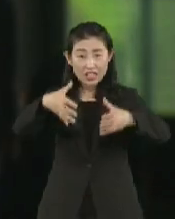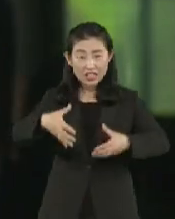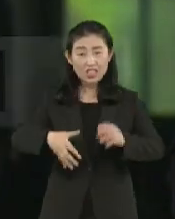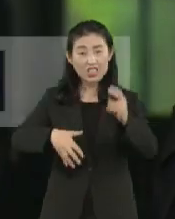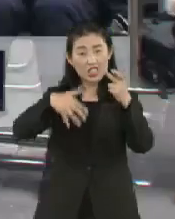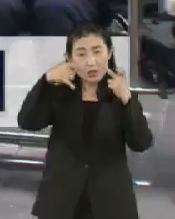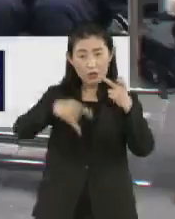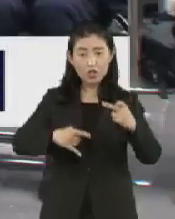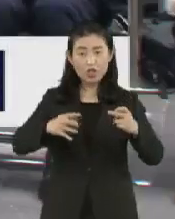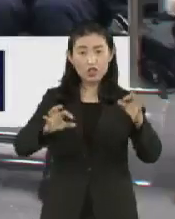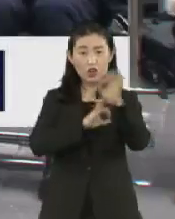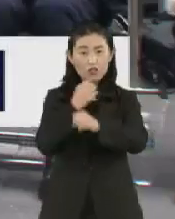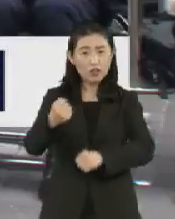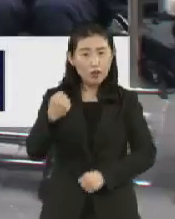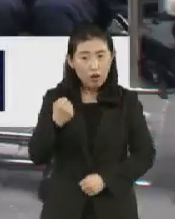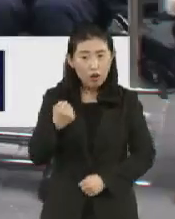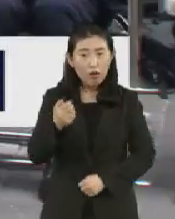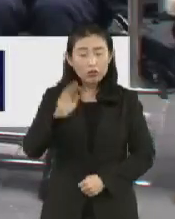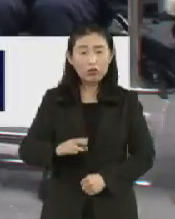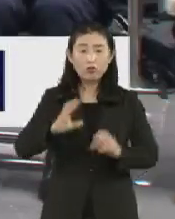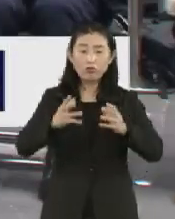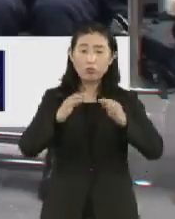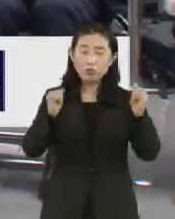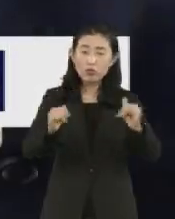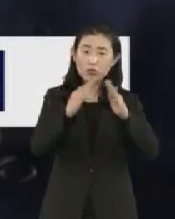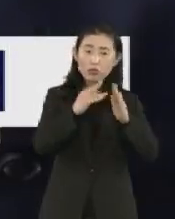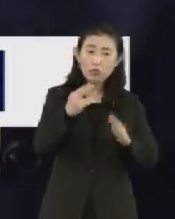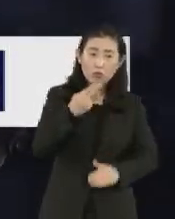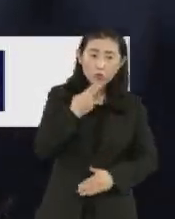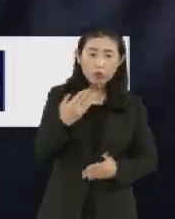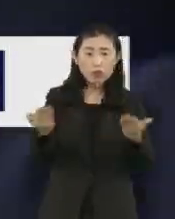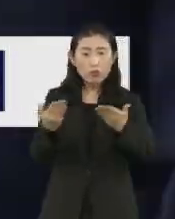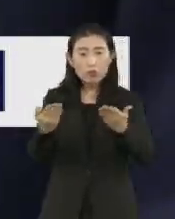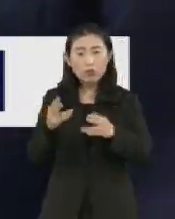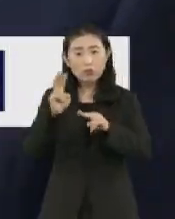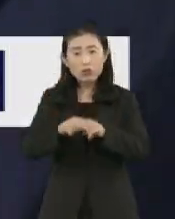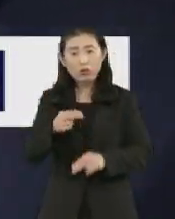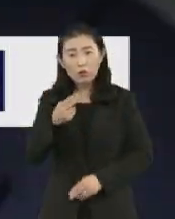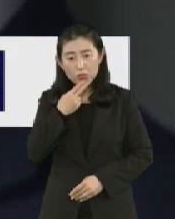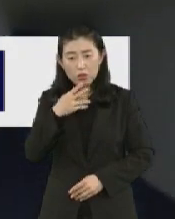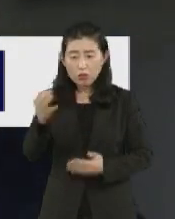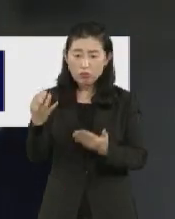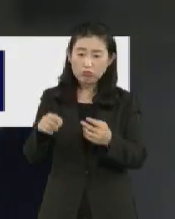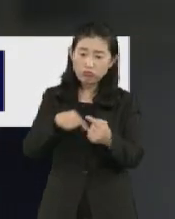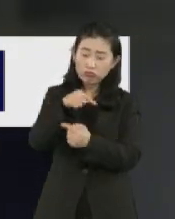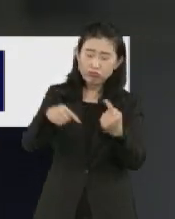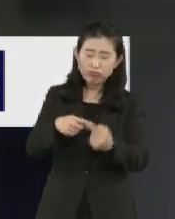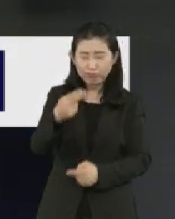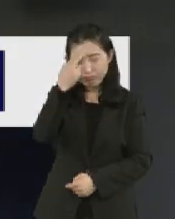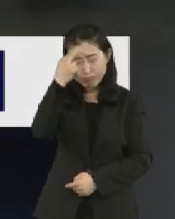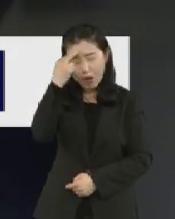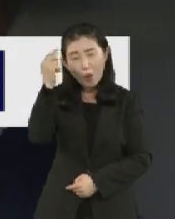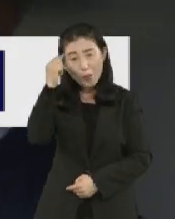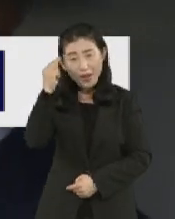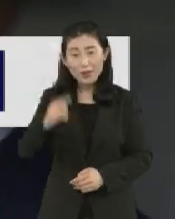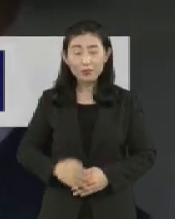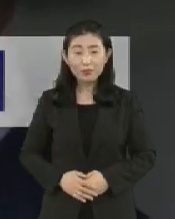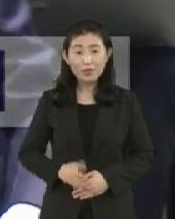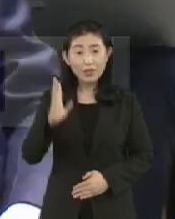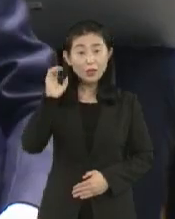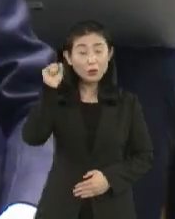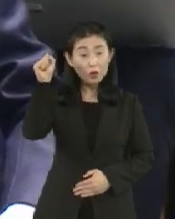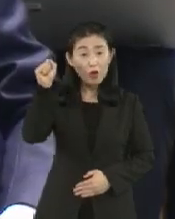데 국민들은 왜 집과 인 짜리 거프 살림은 어려움 다는 겁니다 그래서 양 기사 의 대선출마